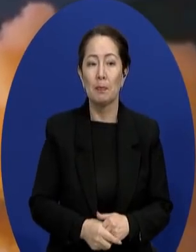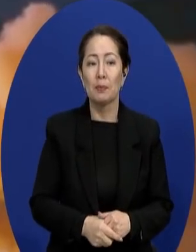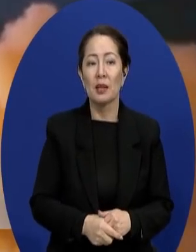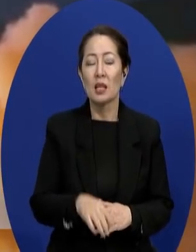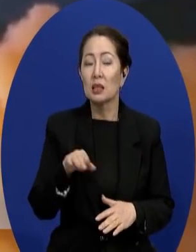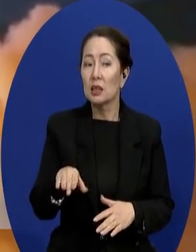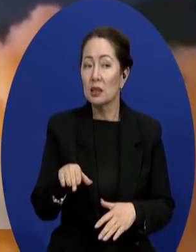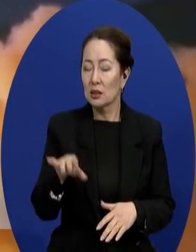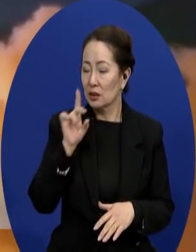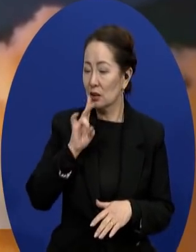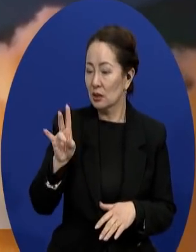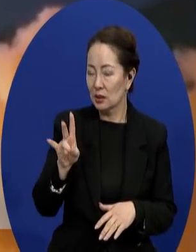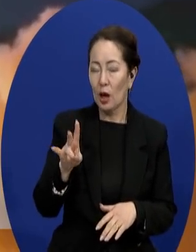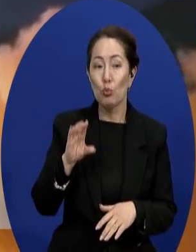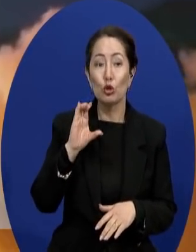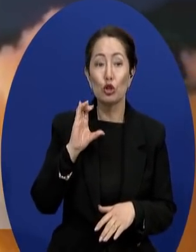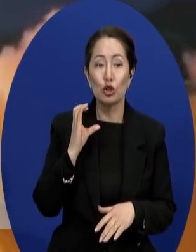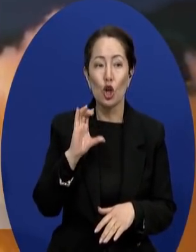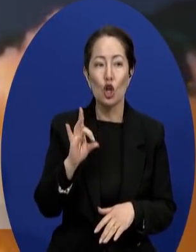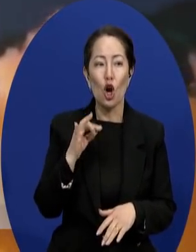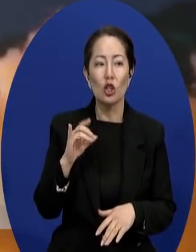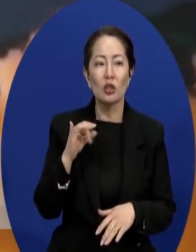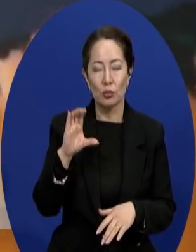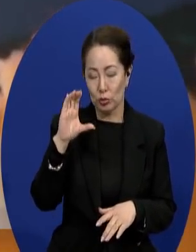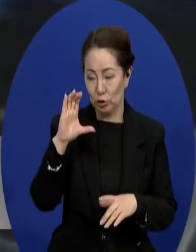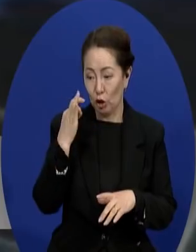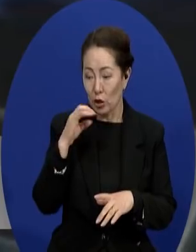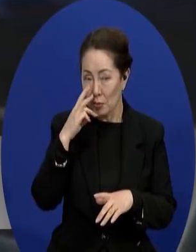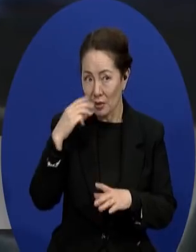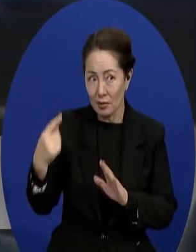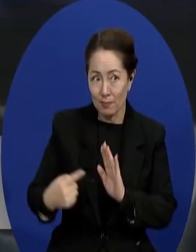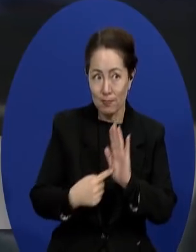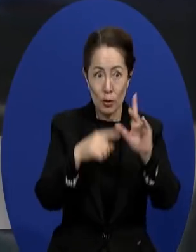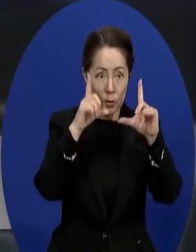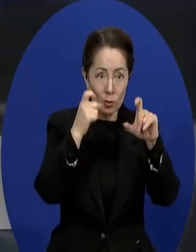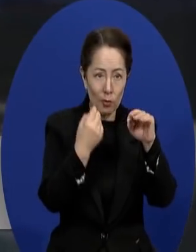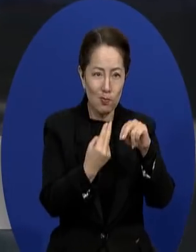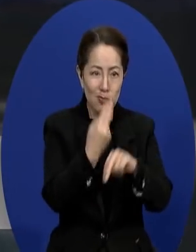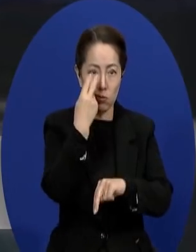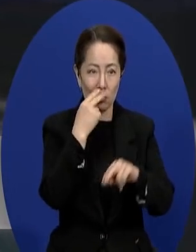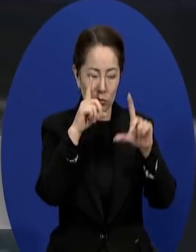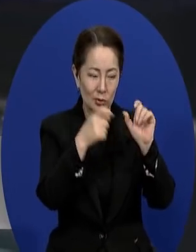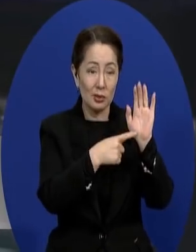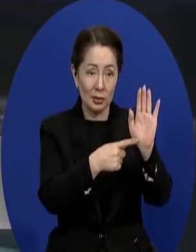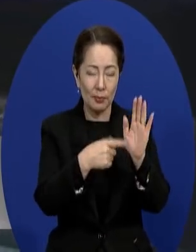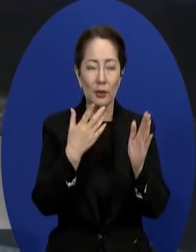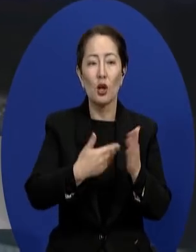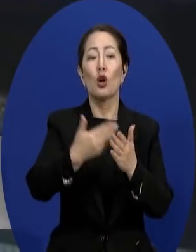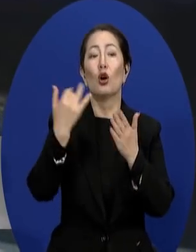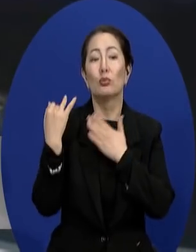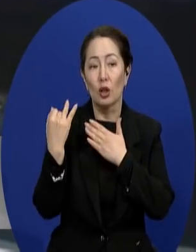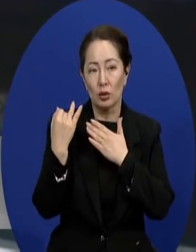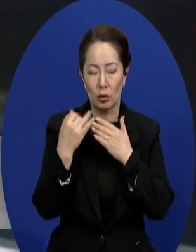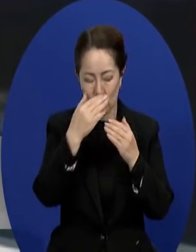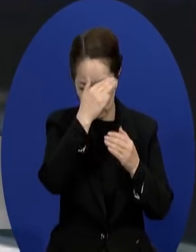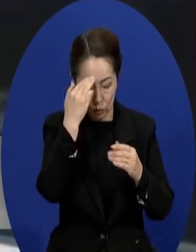Ирх баригч намын Родос энэ мөн сонинд хавсрагсан гэрэл зурагт пуужин хөөргөж байгааг харуулсан төдийгүй за өмнөх 7 хоногт хийсэн туршилтын үр дүнг